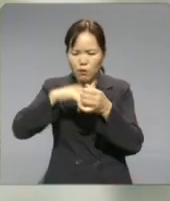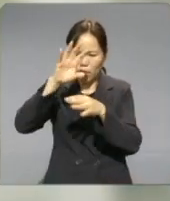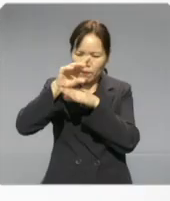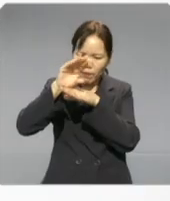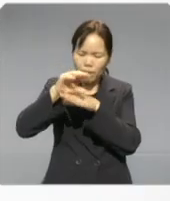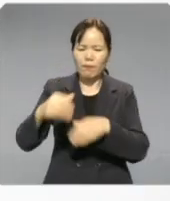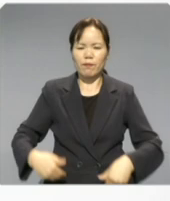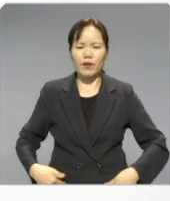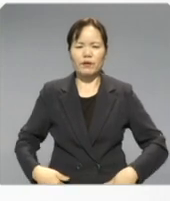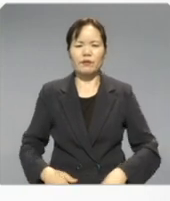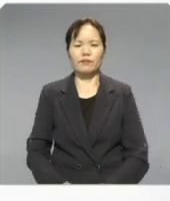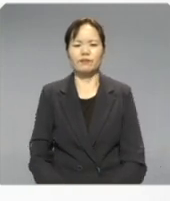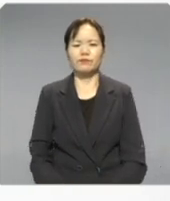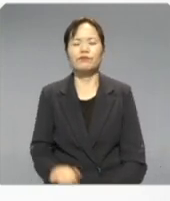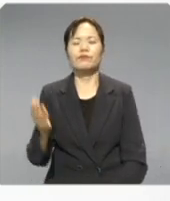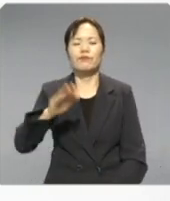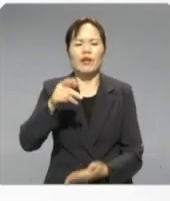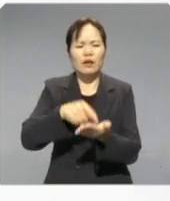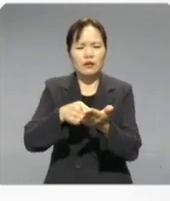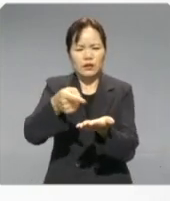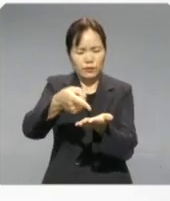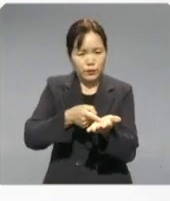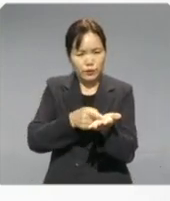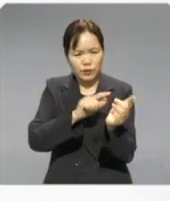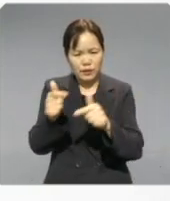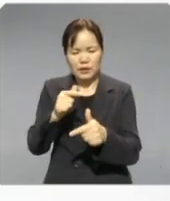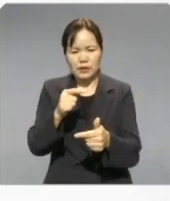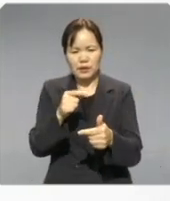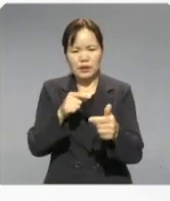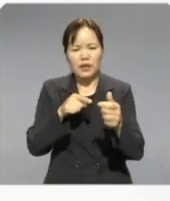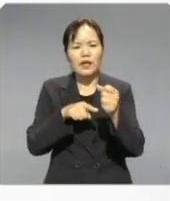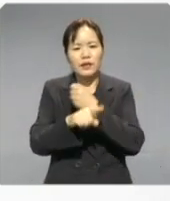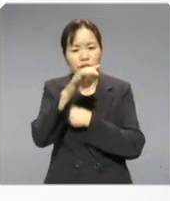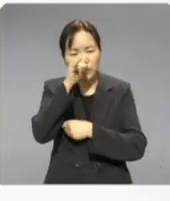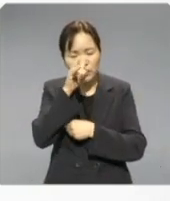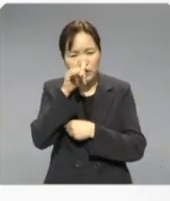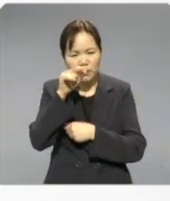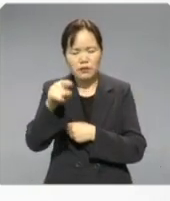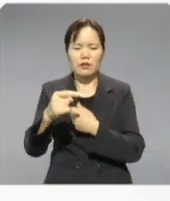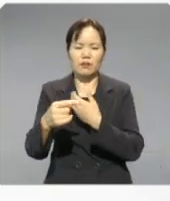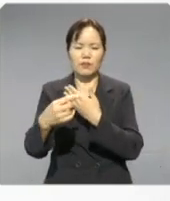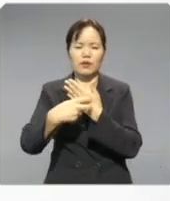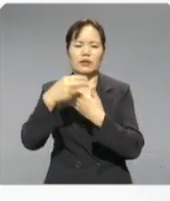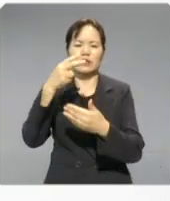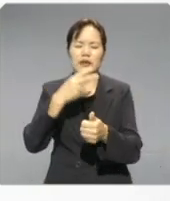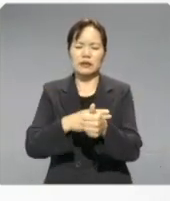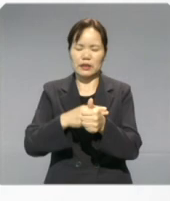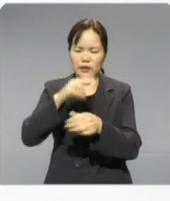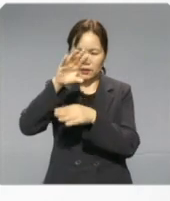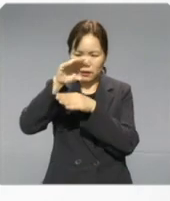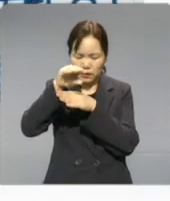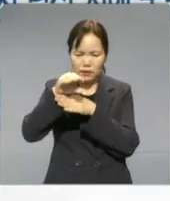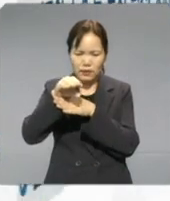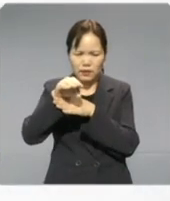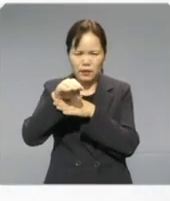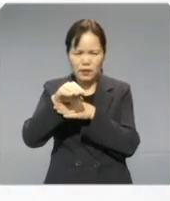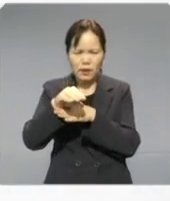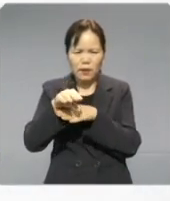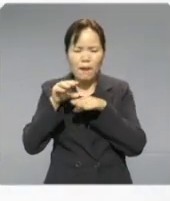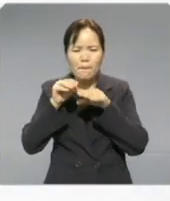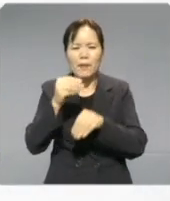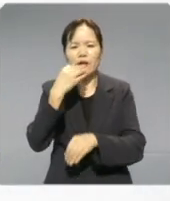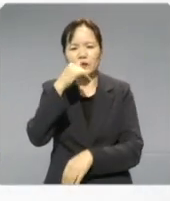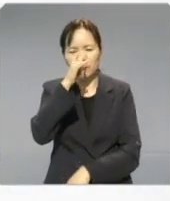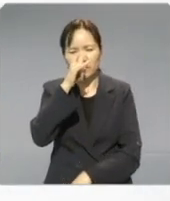촬영해야 합니다 다만 응급 수술 등 정당한 사유가 있으면 의료인은 cctv 촬영을 거부할 수 있습니다